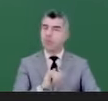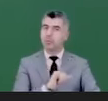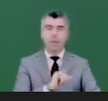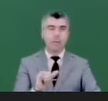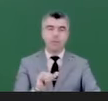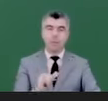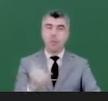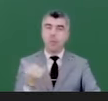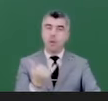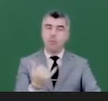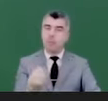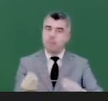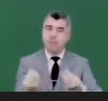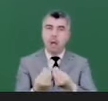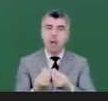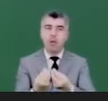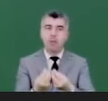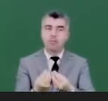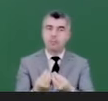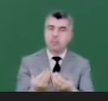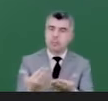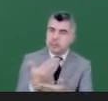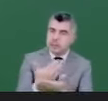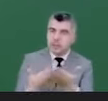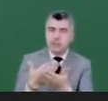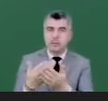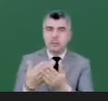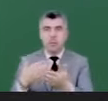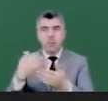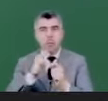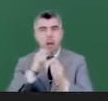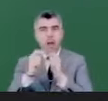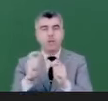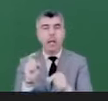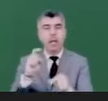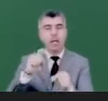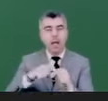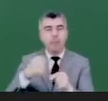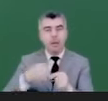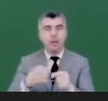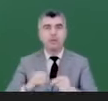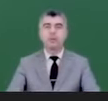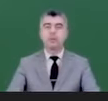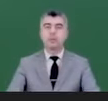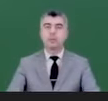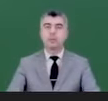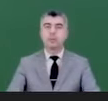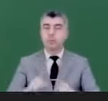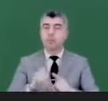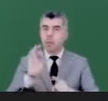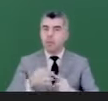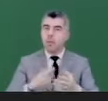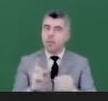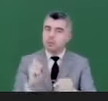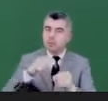الى ان تجلس ال مع النقابات وان تستمع الى تصوراتهم حول هذه الموضوع وطبعا البرلمان هو الاخر مدعو